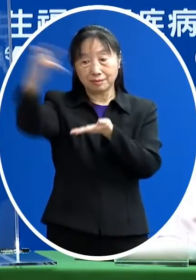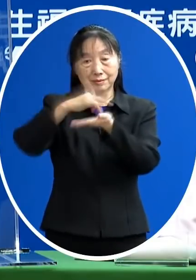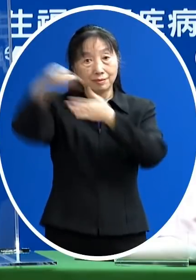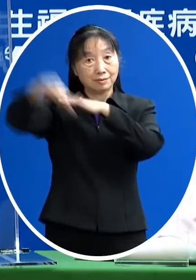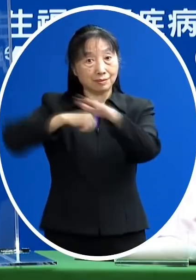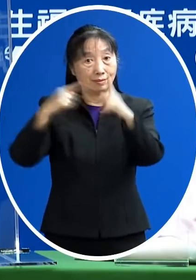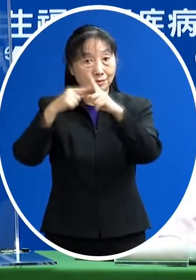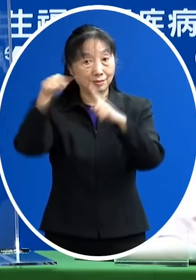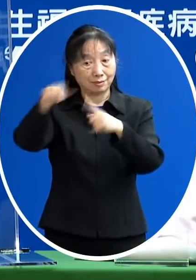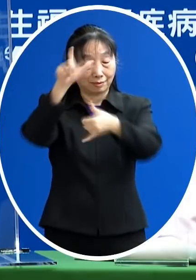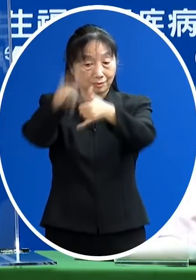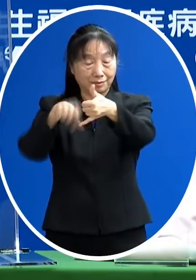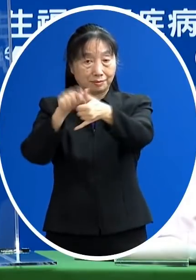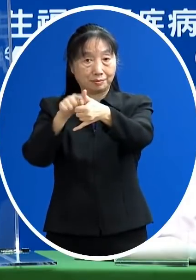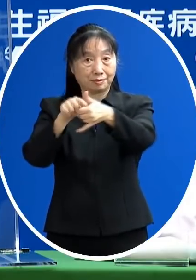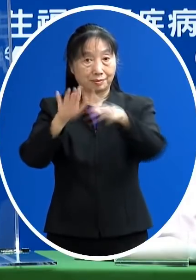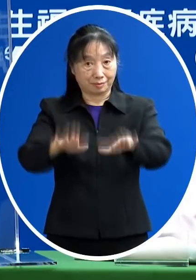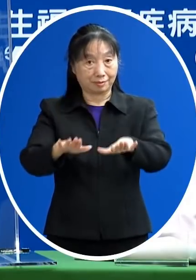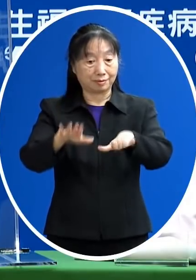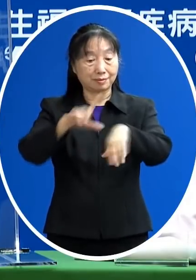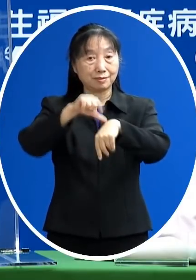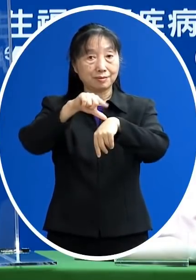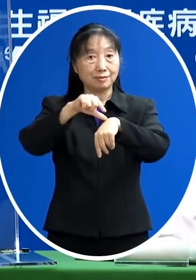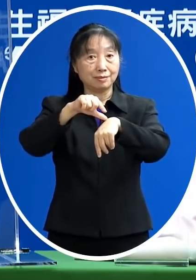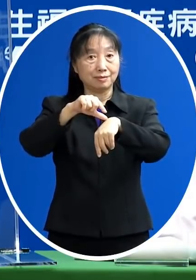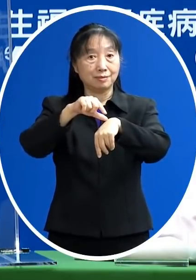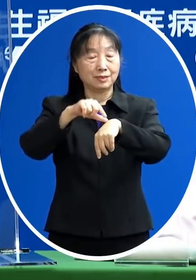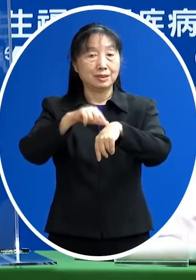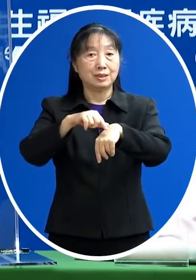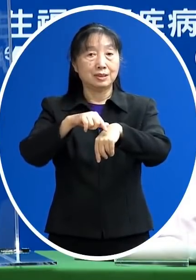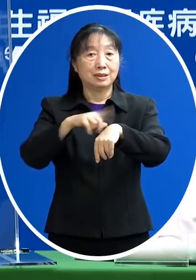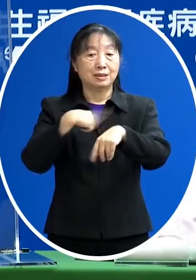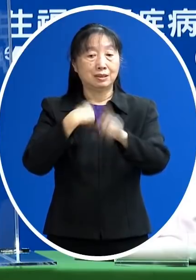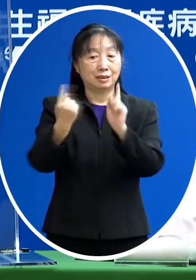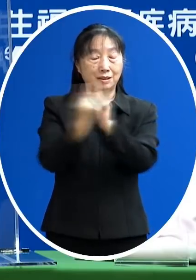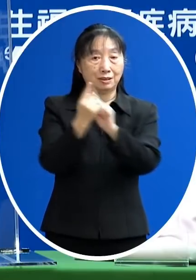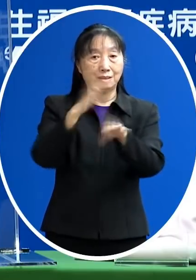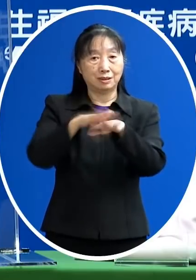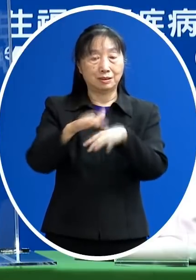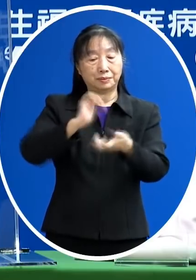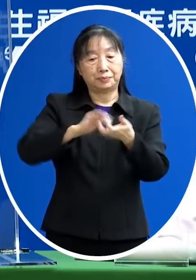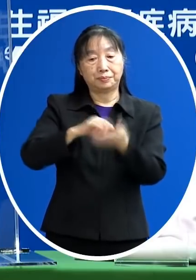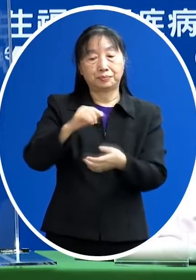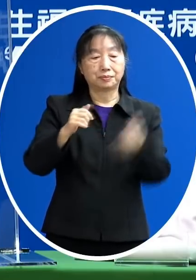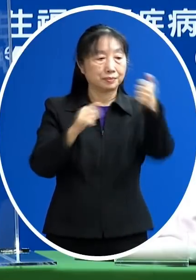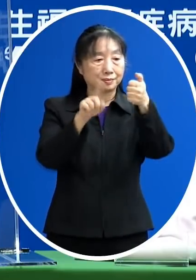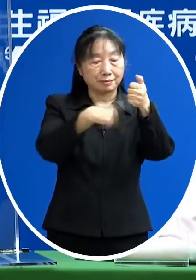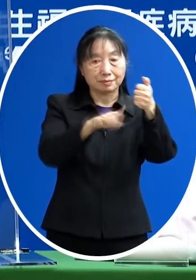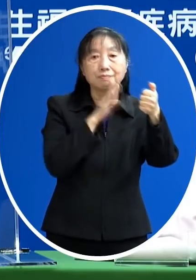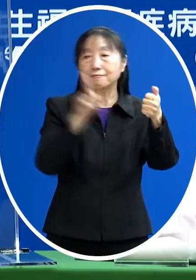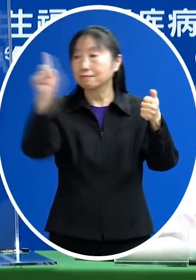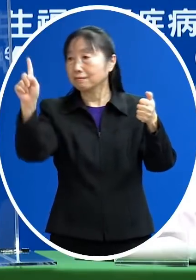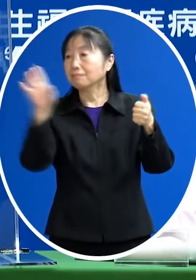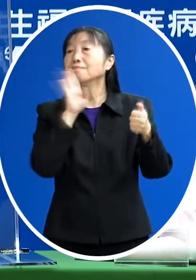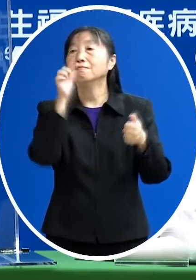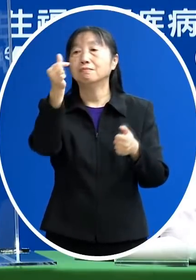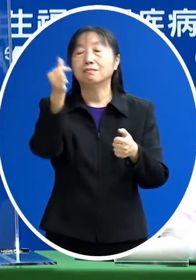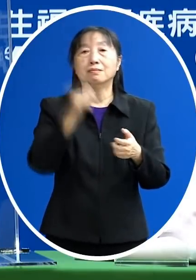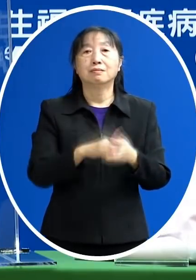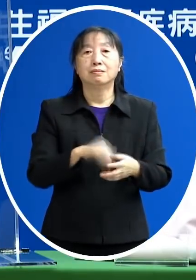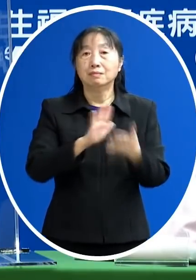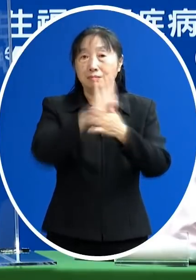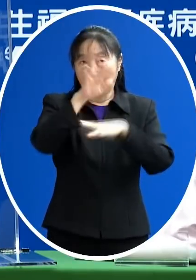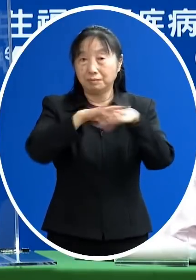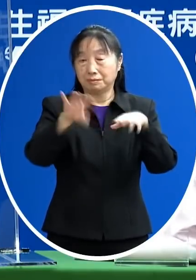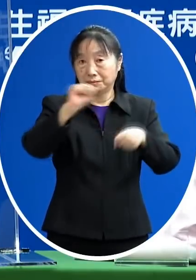人，以现在这个时间，你50个，你就会碰到一个染疫的。那再过来